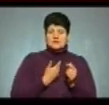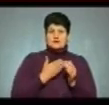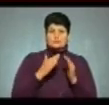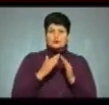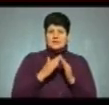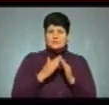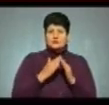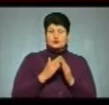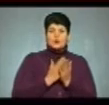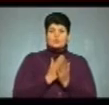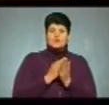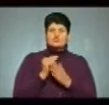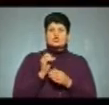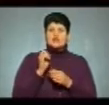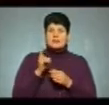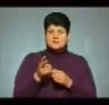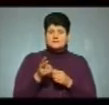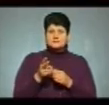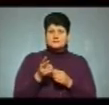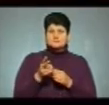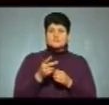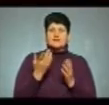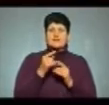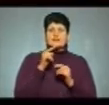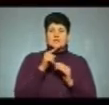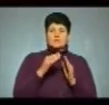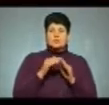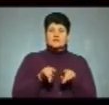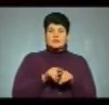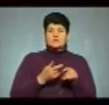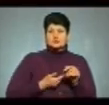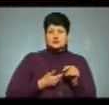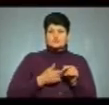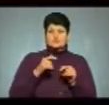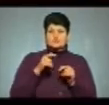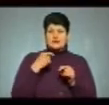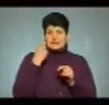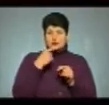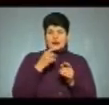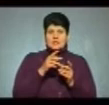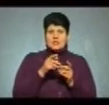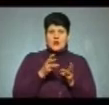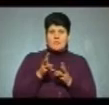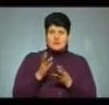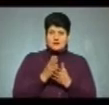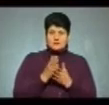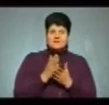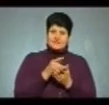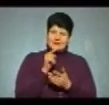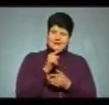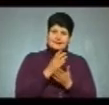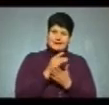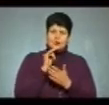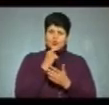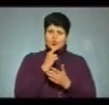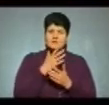будинку, де обслуговує ЖЕК, які, де в їхніх будинках також проживають мешканці, які мають індивідуальне опалення, чи для них все одно є економія від цього